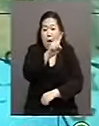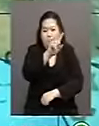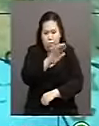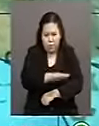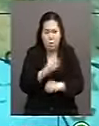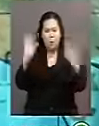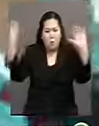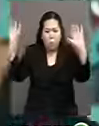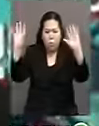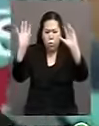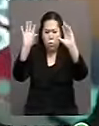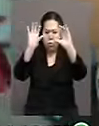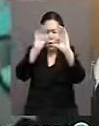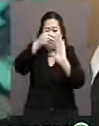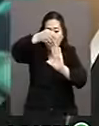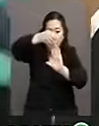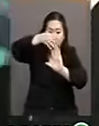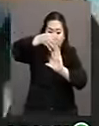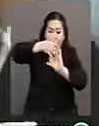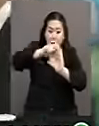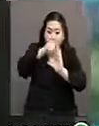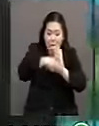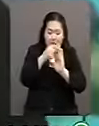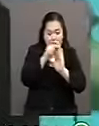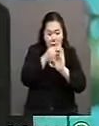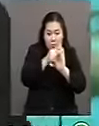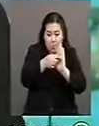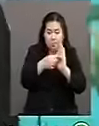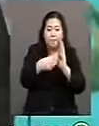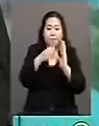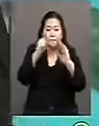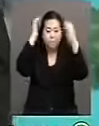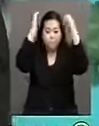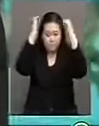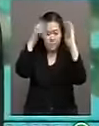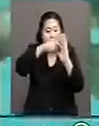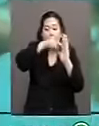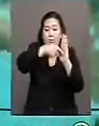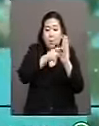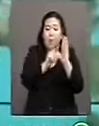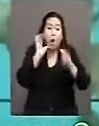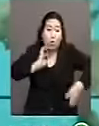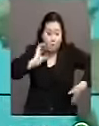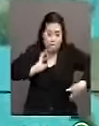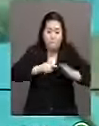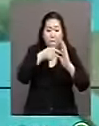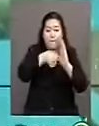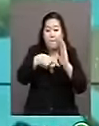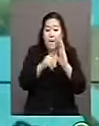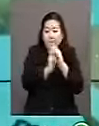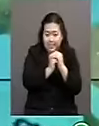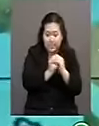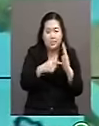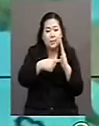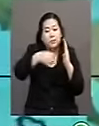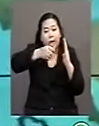วกลมแ็ฝูนเห่านี้ก็จะเลอดลมาภูมบริเวณเทาสลบบุี รบบุรีมาที่ประจนบุรี ส ναแ้วและกจะมาที่กรงเท